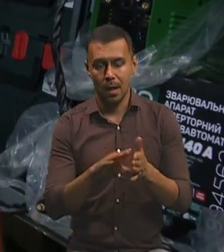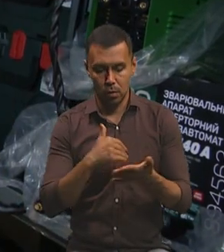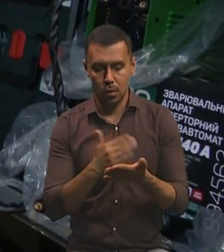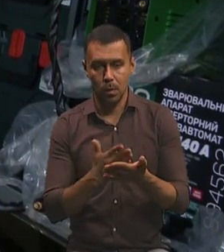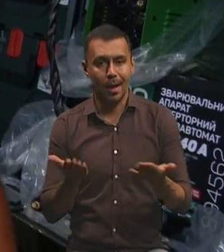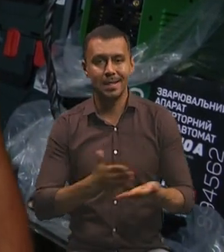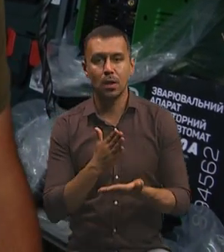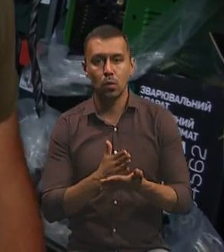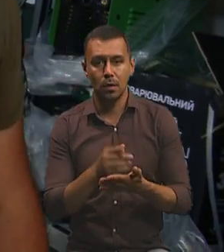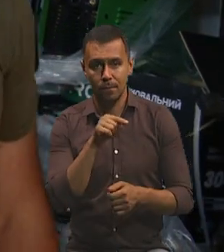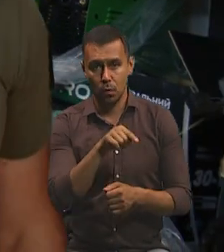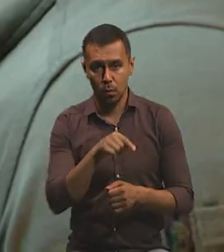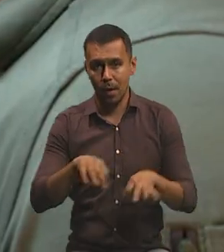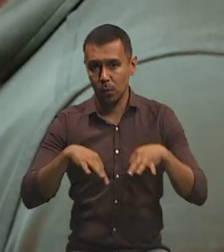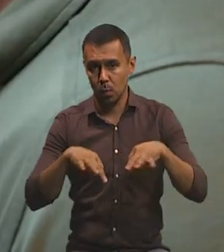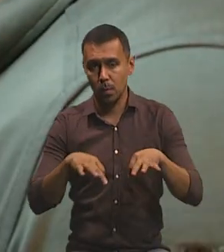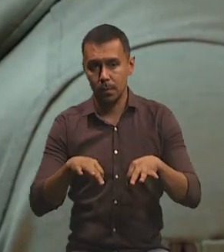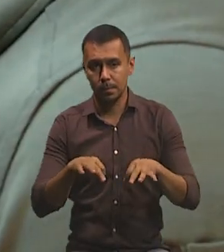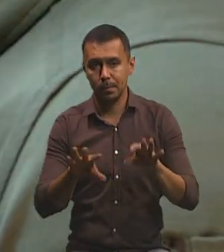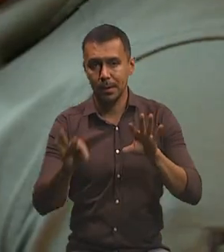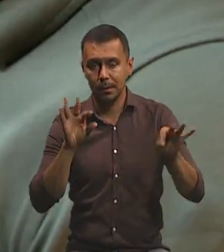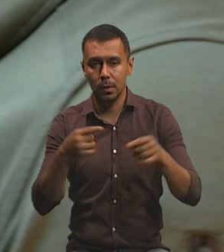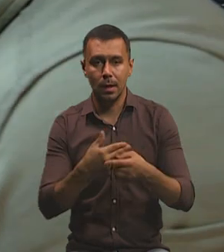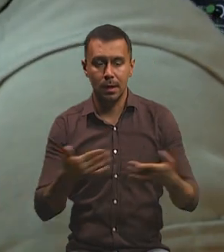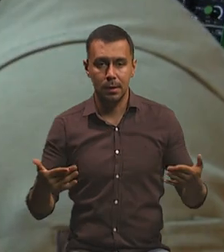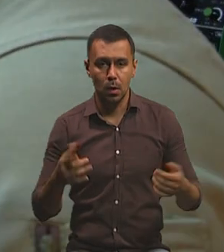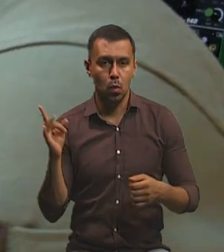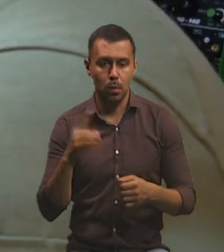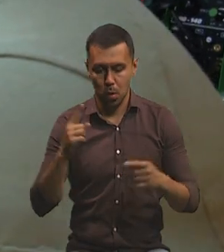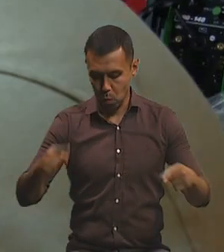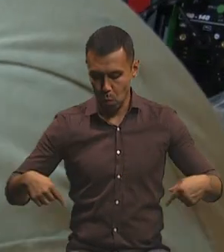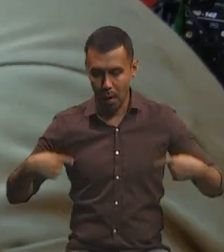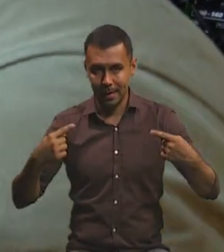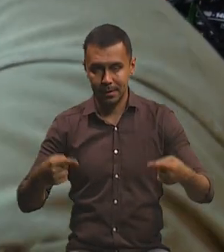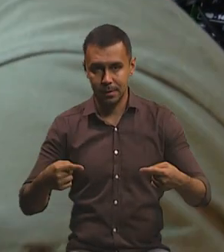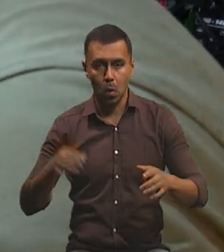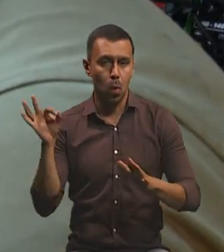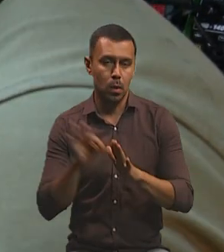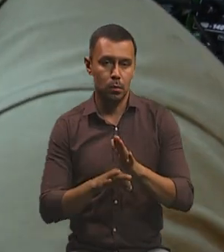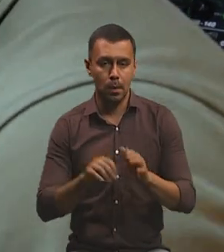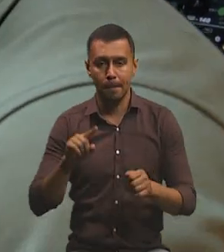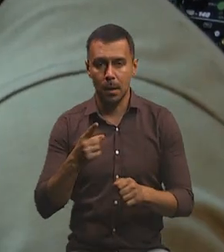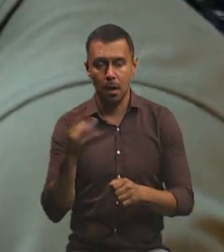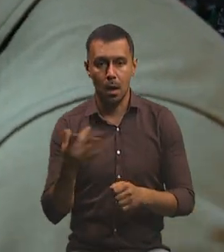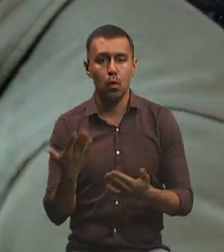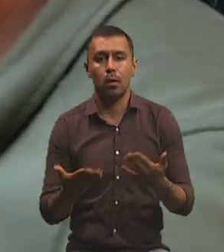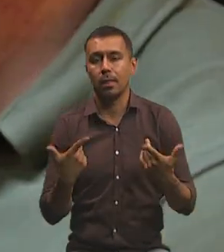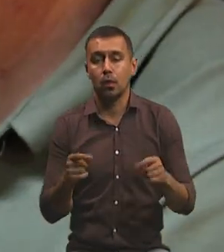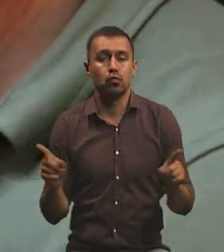електроінструментів, які знаходяться в цьому автомобілі. Підібрано різні типу розміри коліс. Одразу на перший раз, якщо